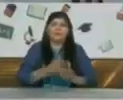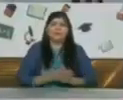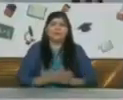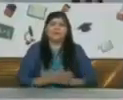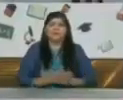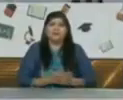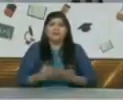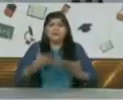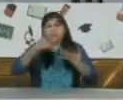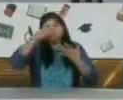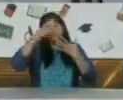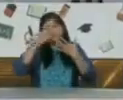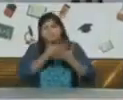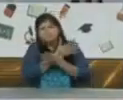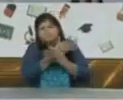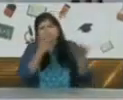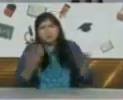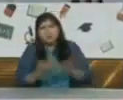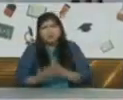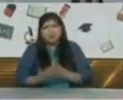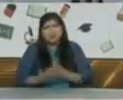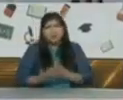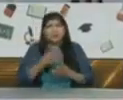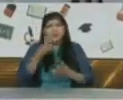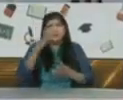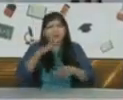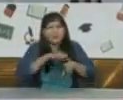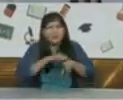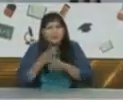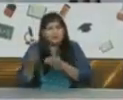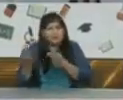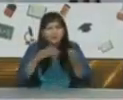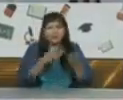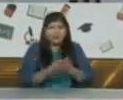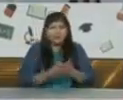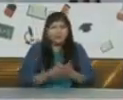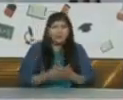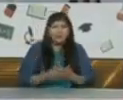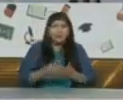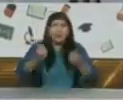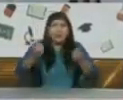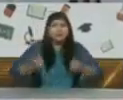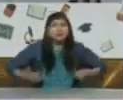बहुत थकान है और 5 मिनट का भी समय मिल गया,